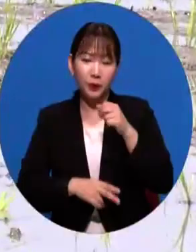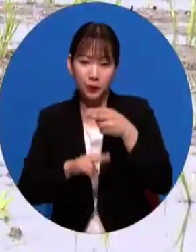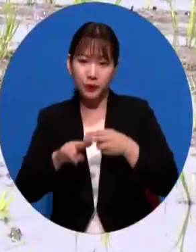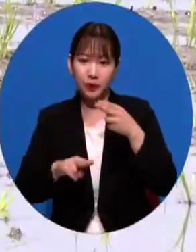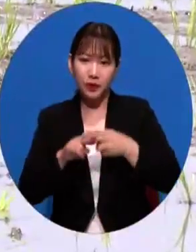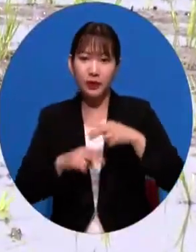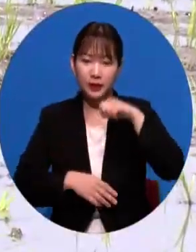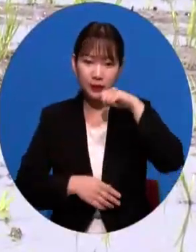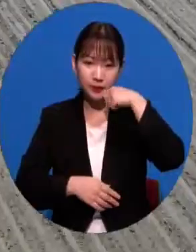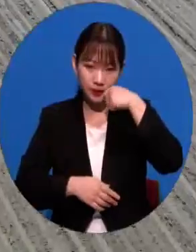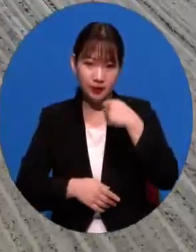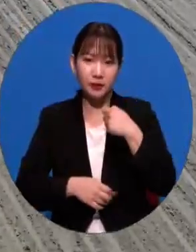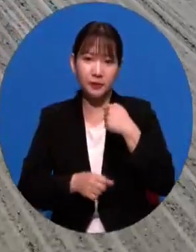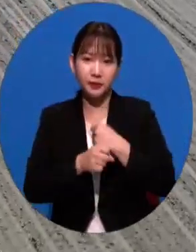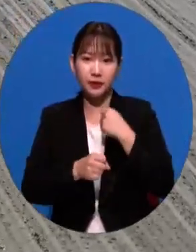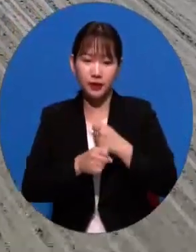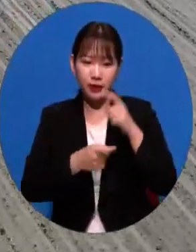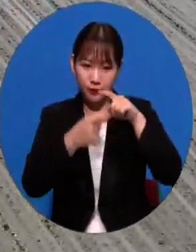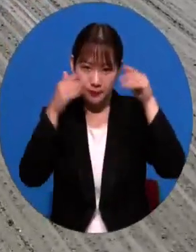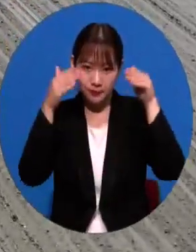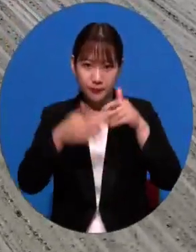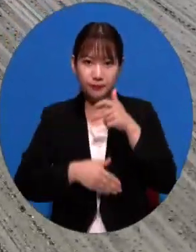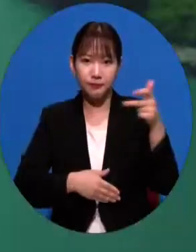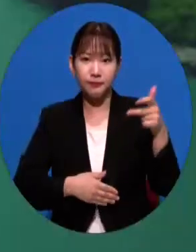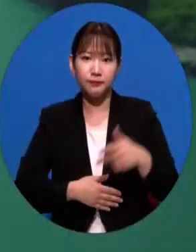있습니다. MBC 뉴스 신광합니다.